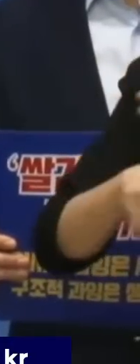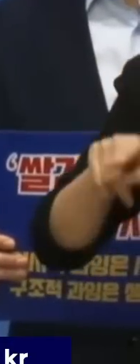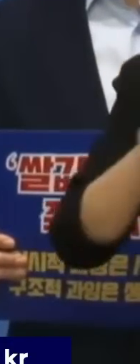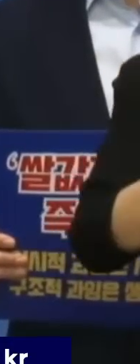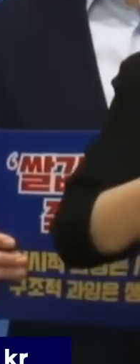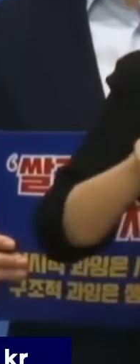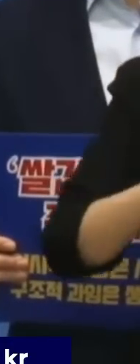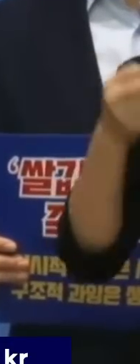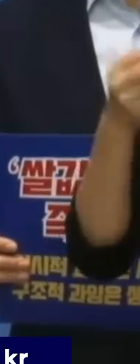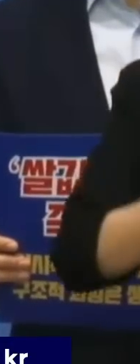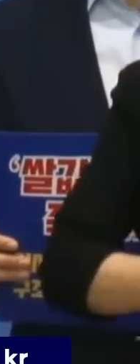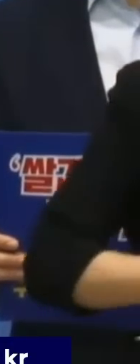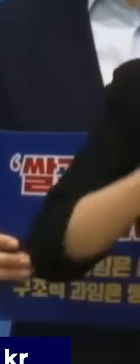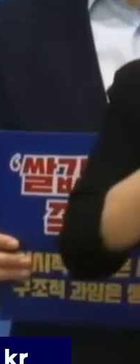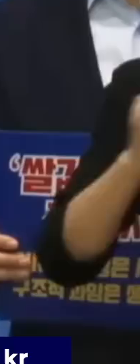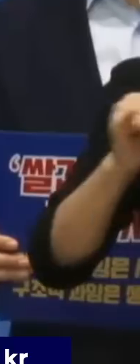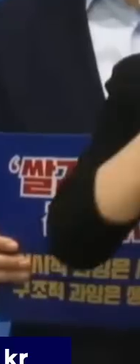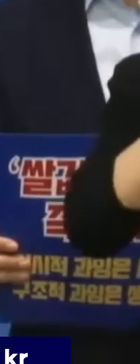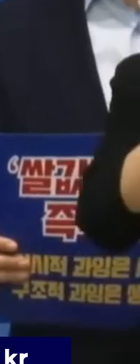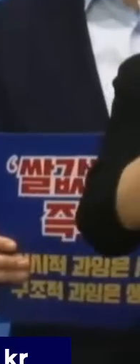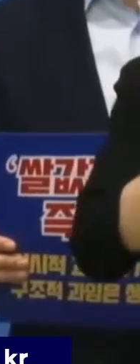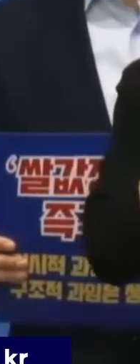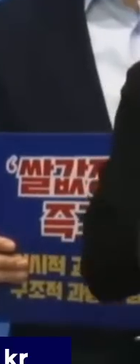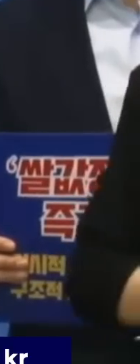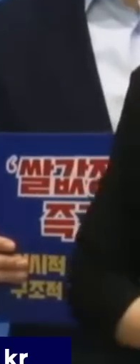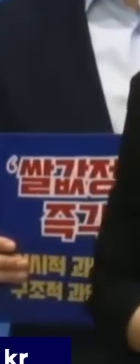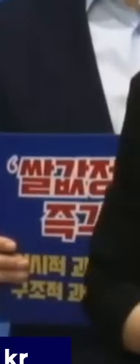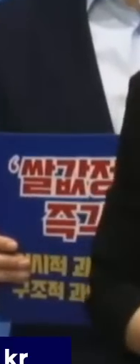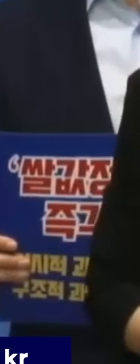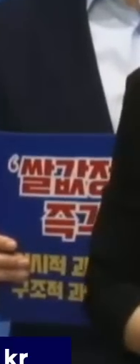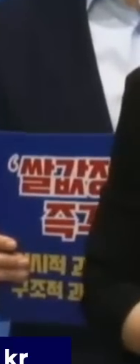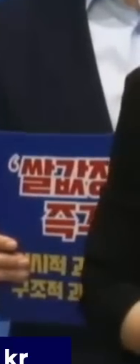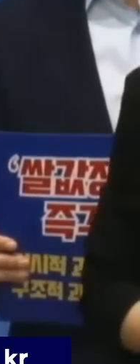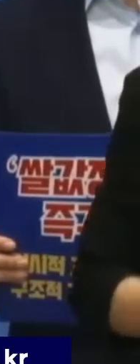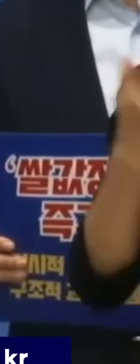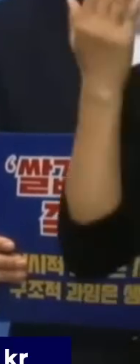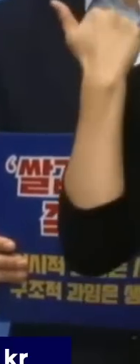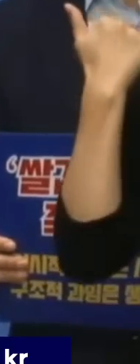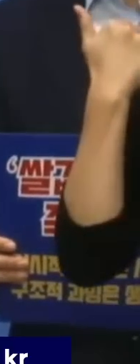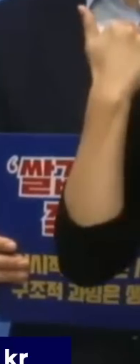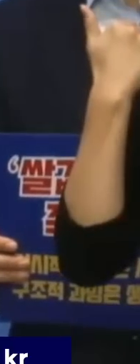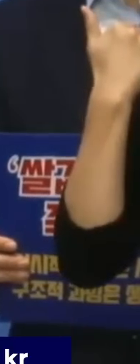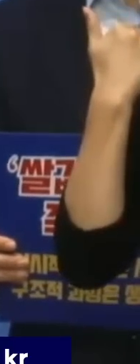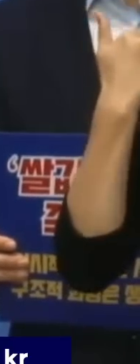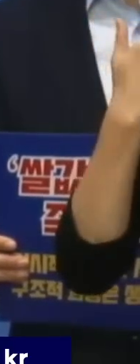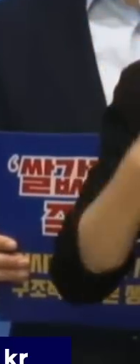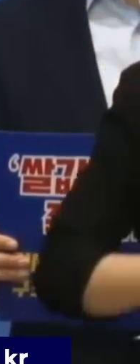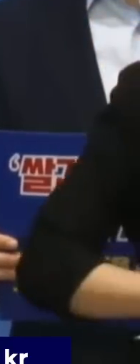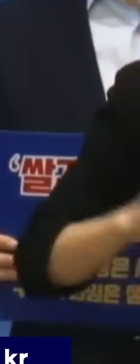쌀값 정상화의 필요성을 강조한 바 있습니다. 지난 회기 때는